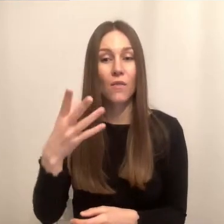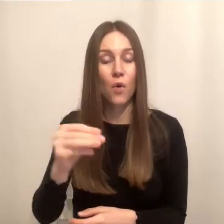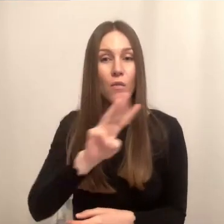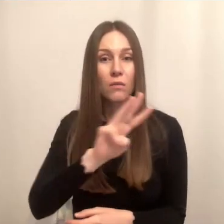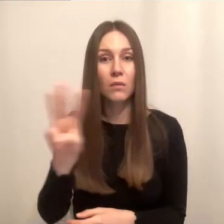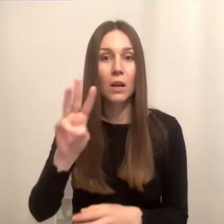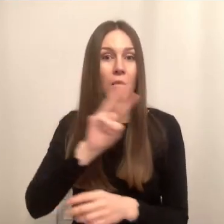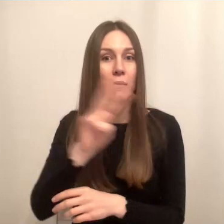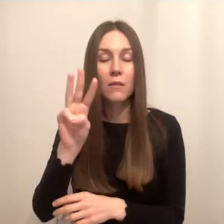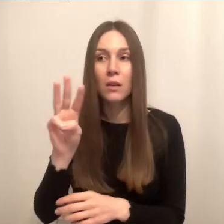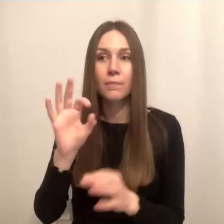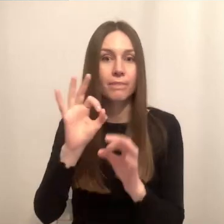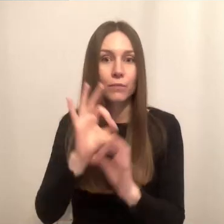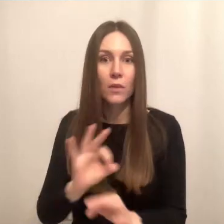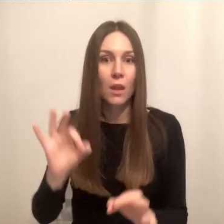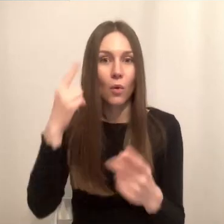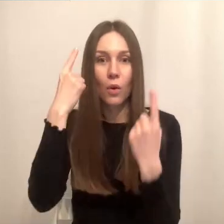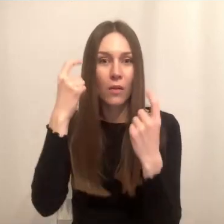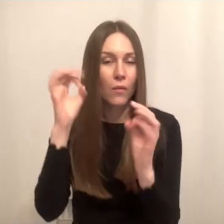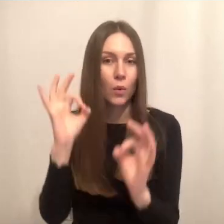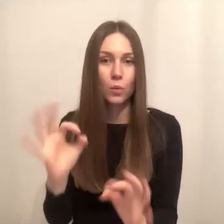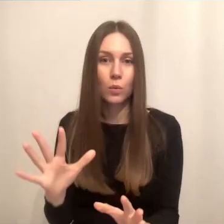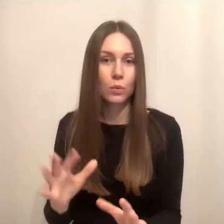visiškai, ten dabar jokios informacijos negalima pasižiūrėti.